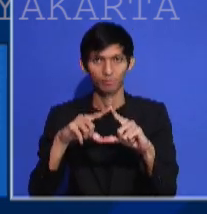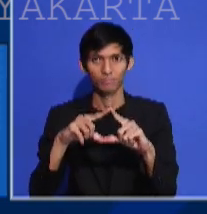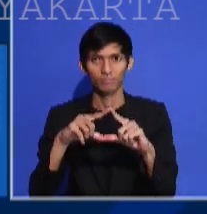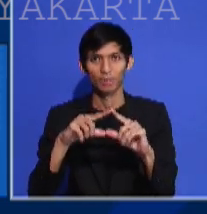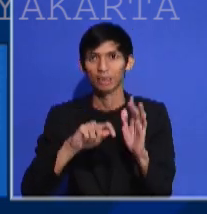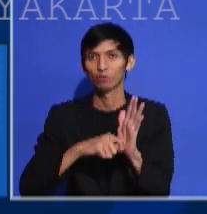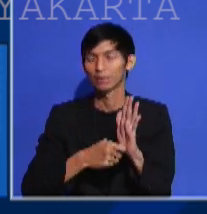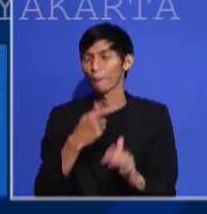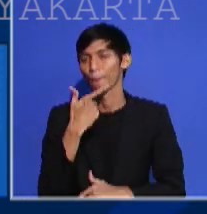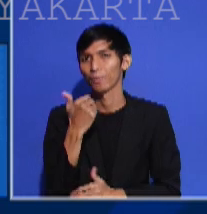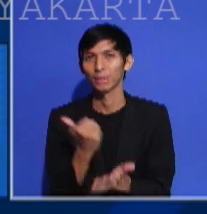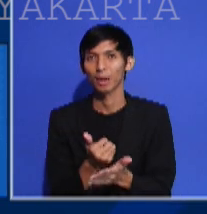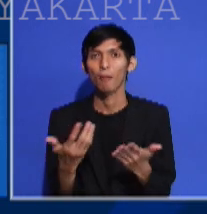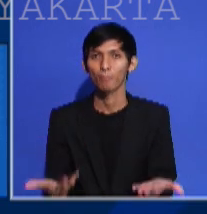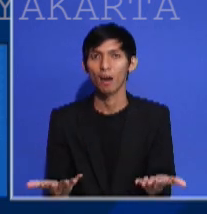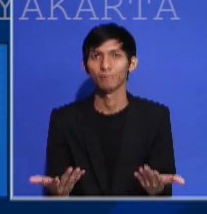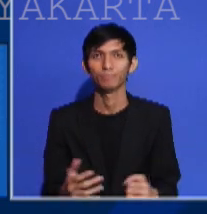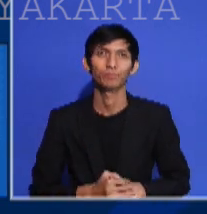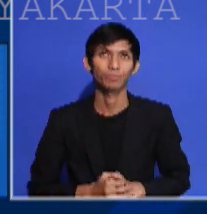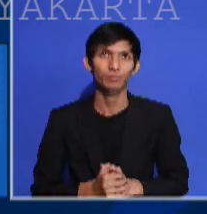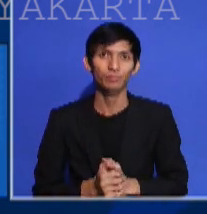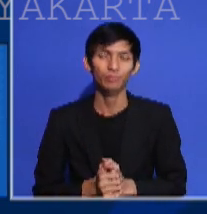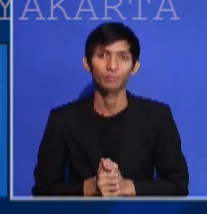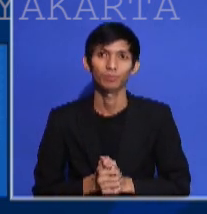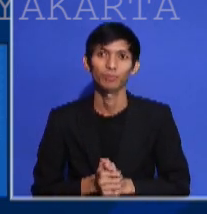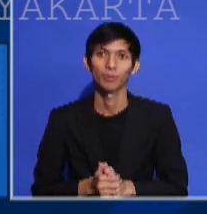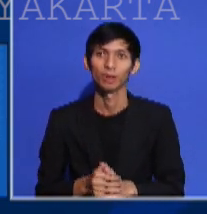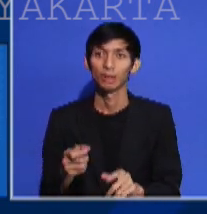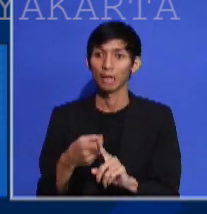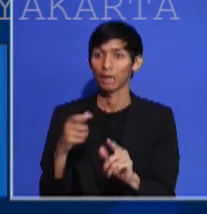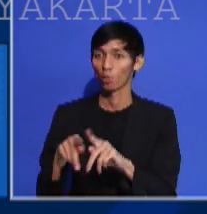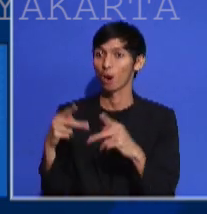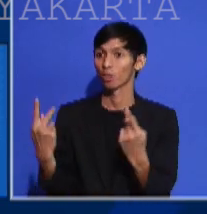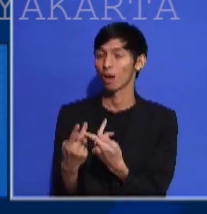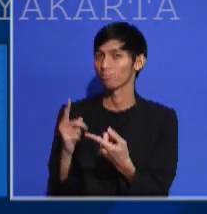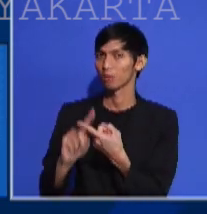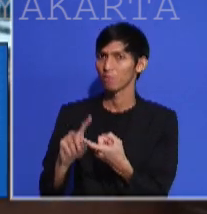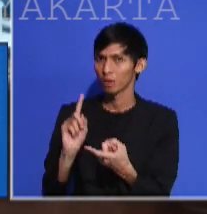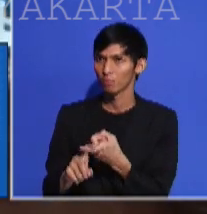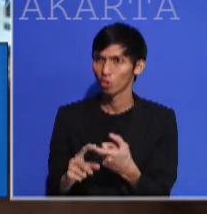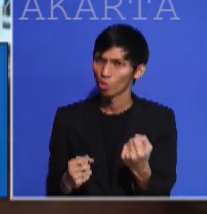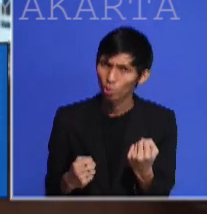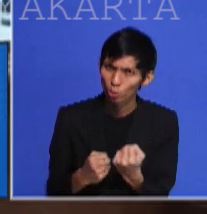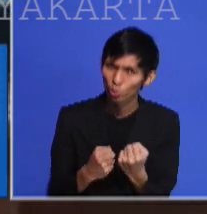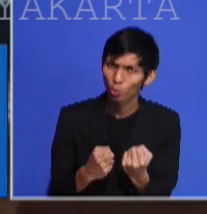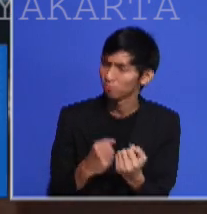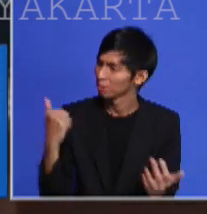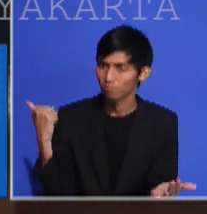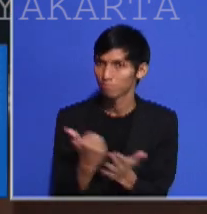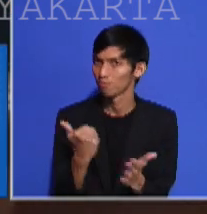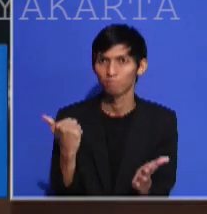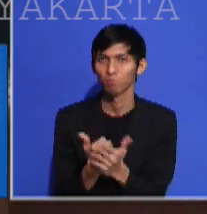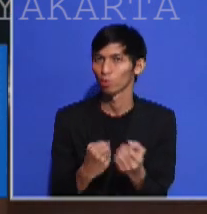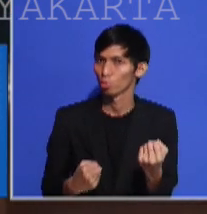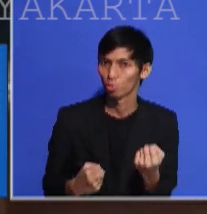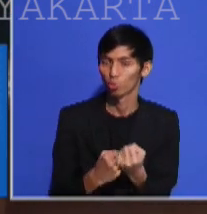e para badminton ini dari keluarga dan teman-teman mereka sangat dukung dan selalu memberikan support doa